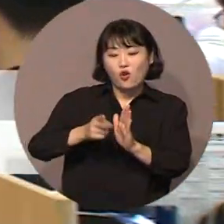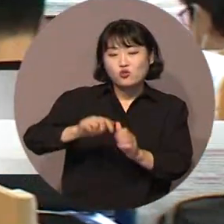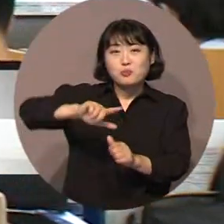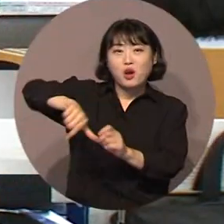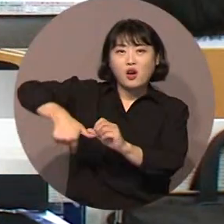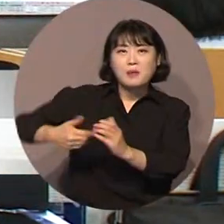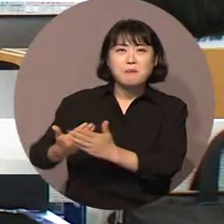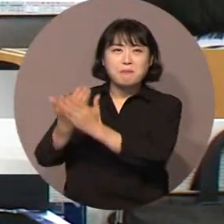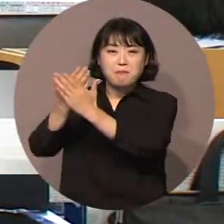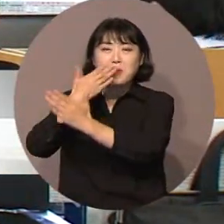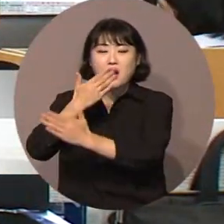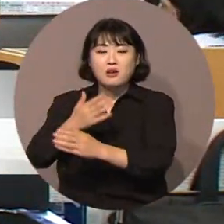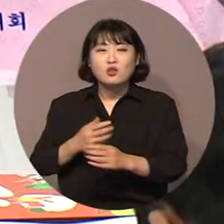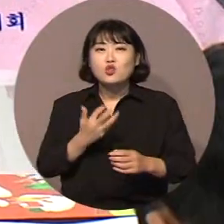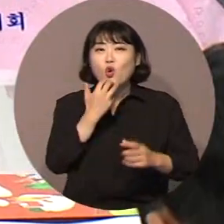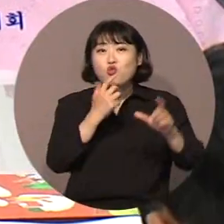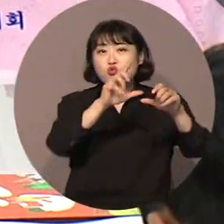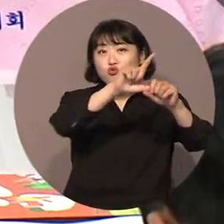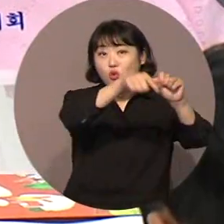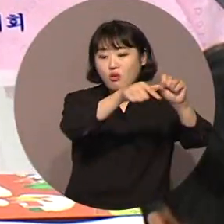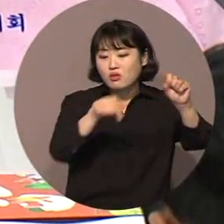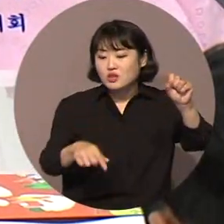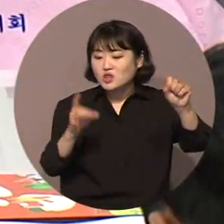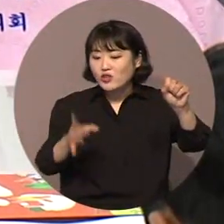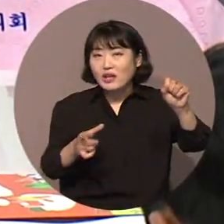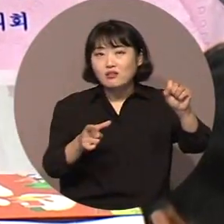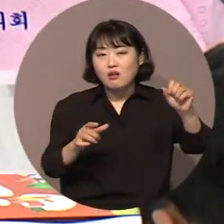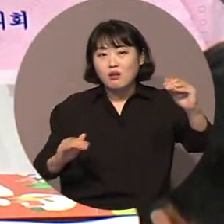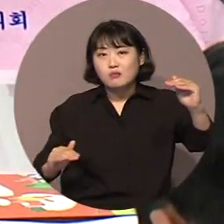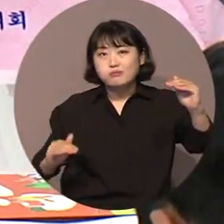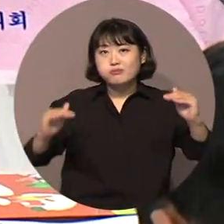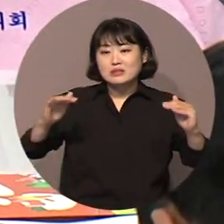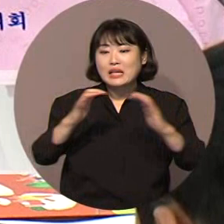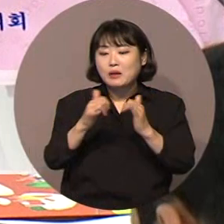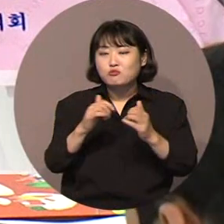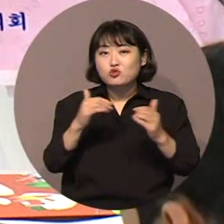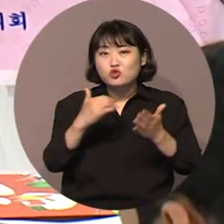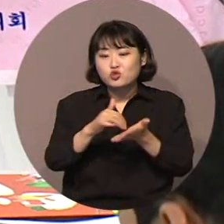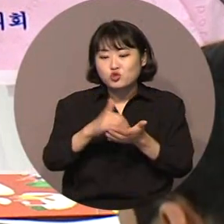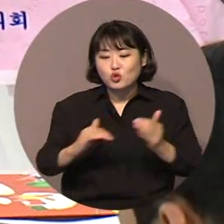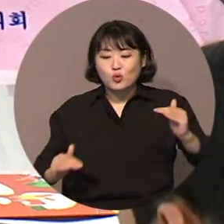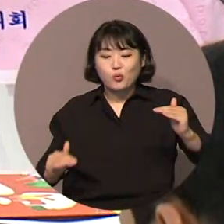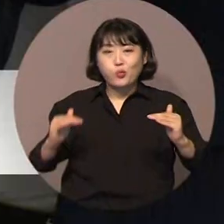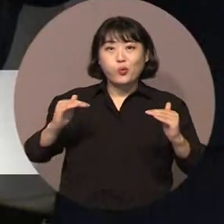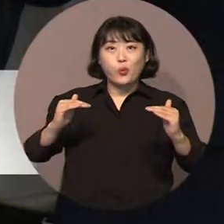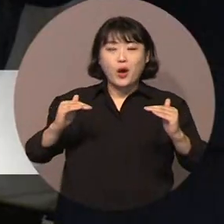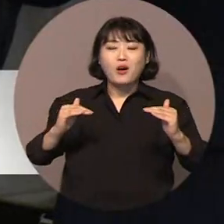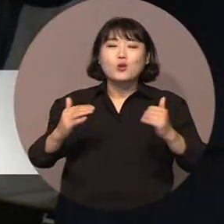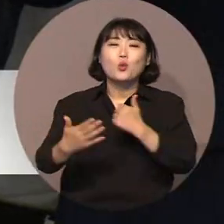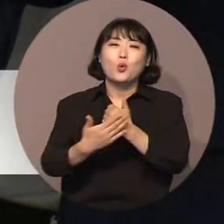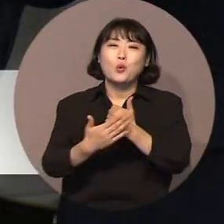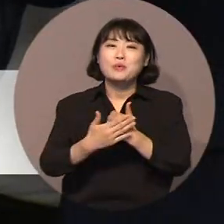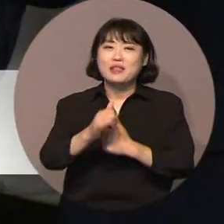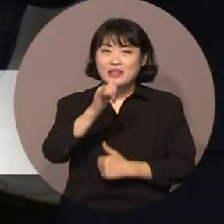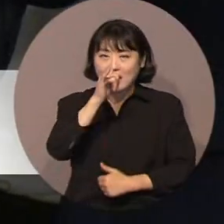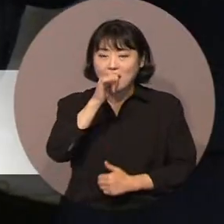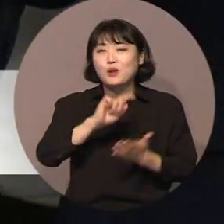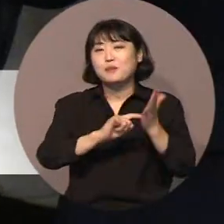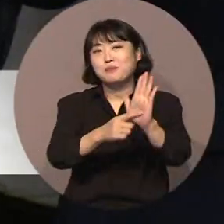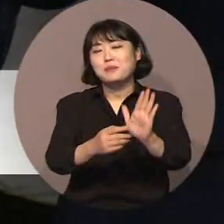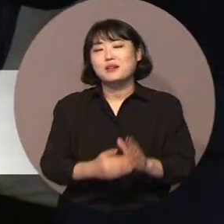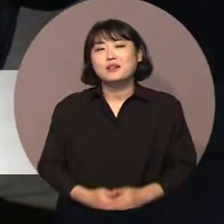수도권 인구분산과 천안시 인구 증가로 이어져 국토균형 발전에도 도움이 될 거라고 주장했습니다